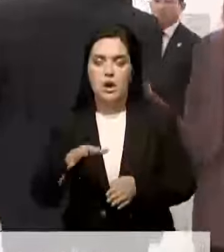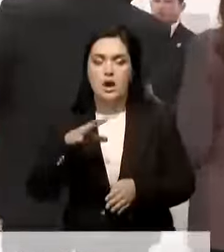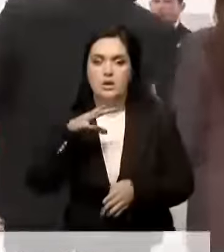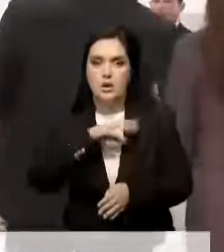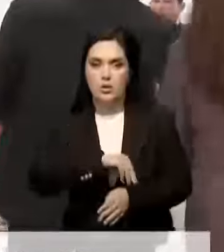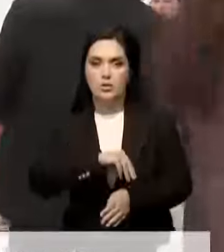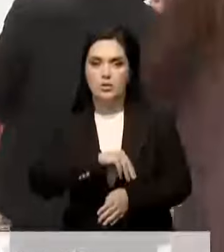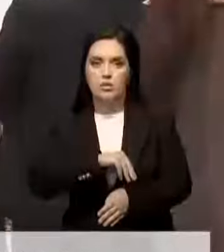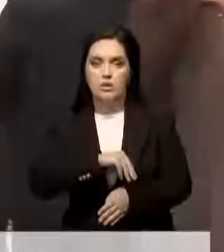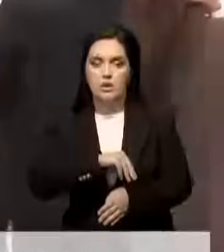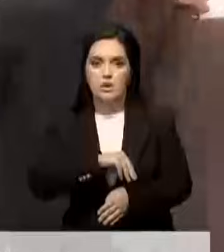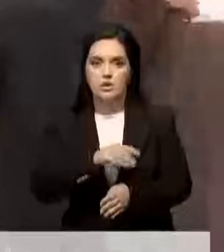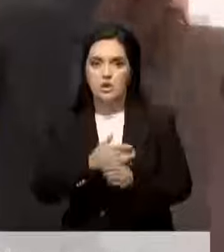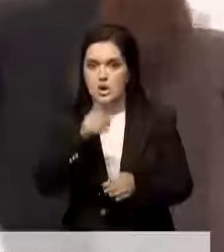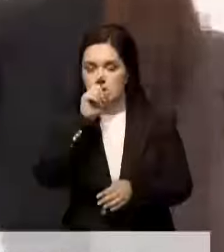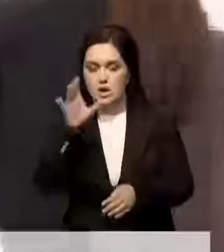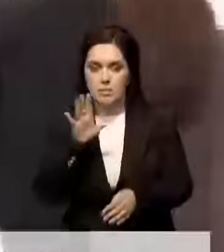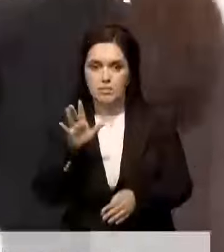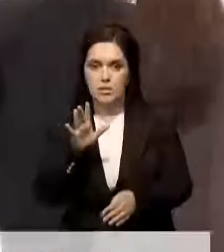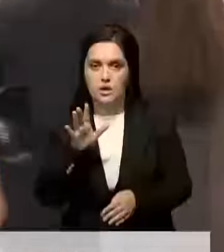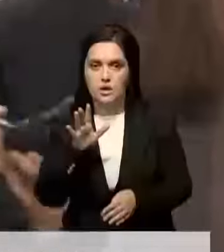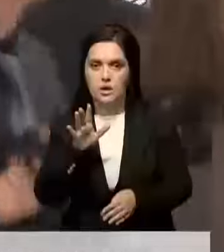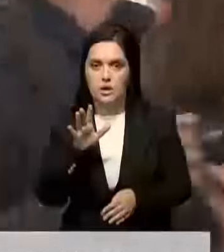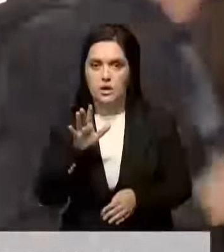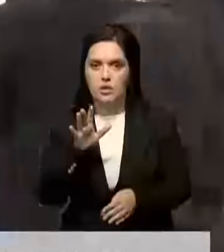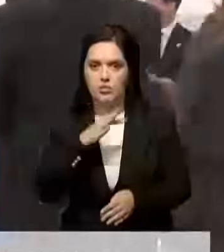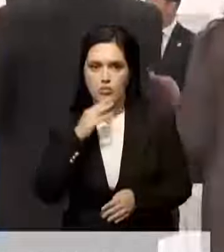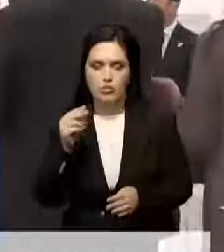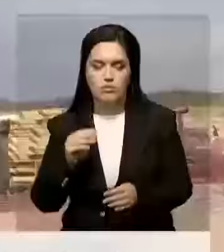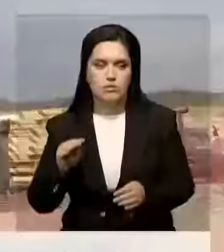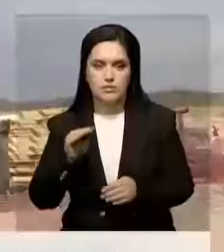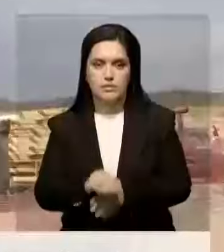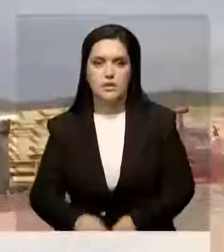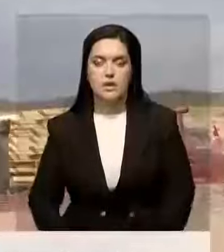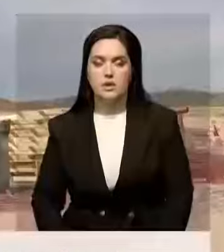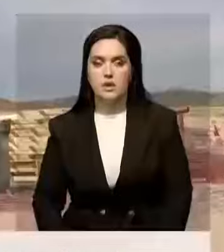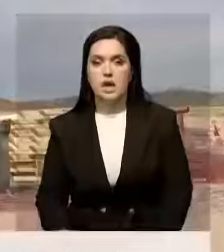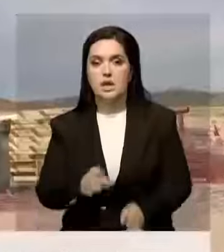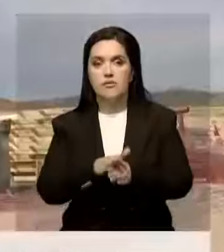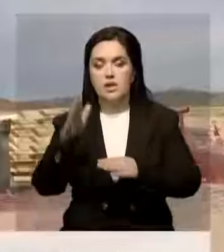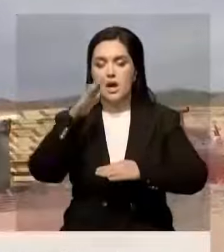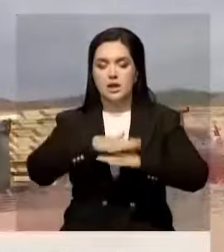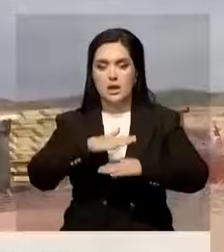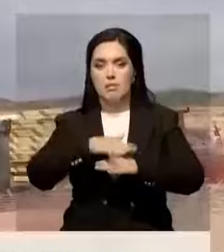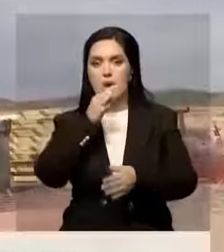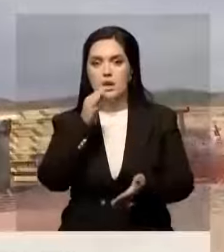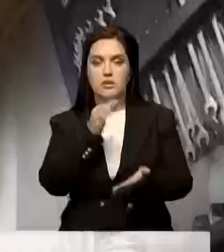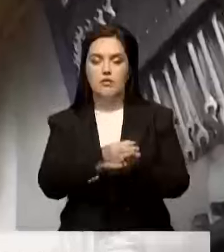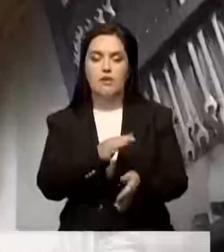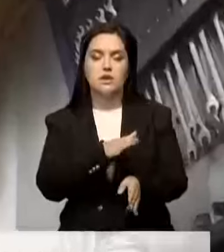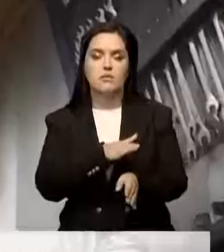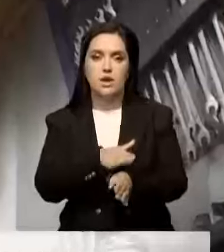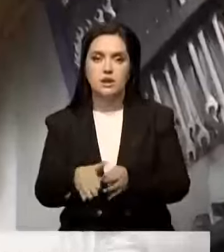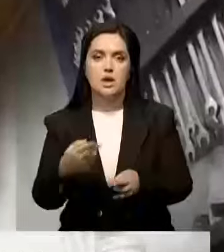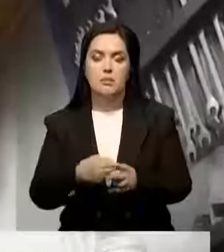части все достаточно неплохо, есть серьезные перевыполнения доходов. Однако не все акимы столь ответственны в исполнении